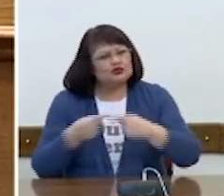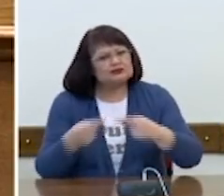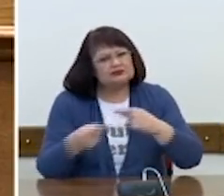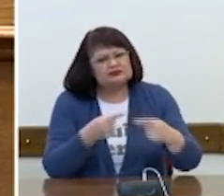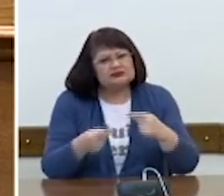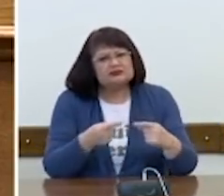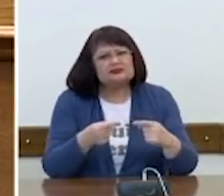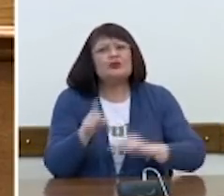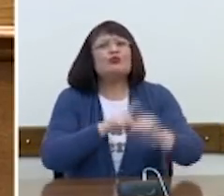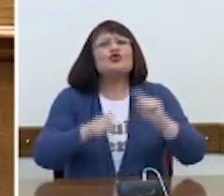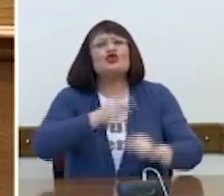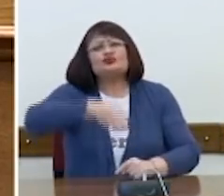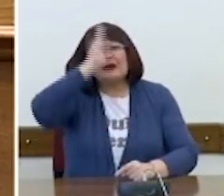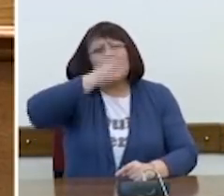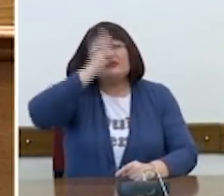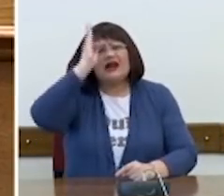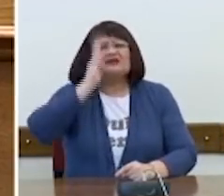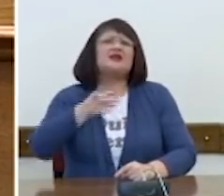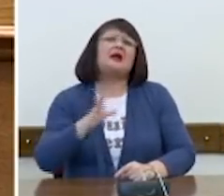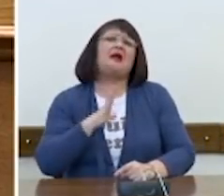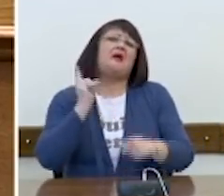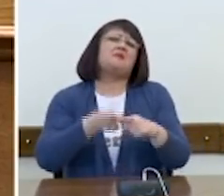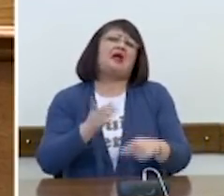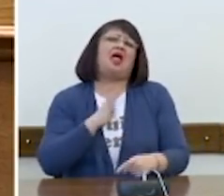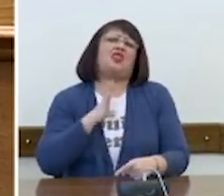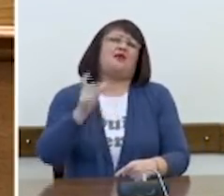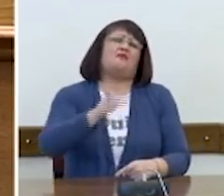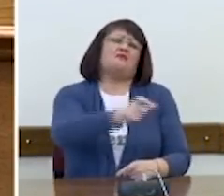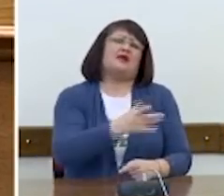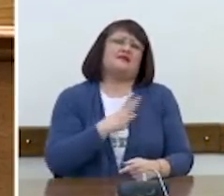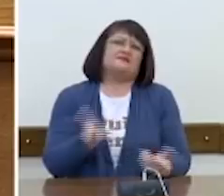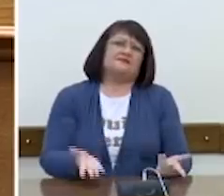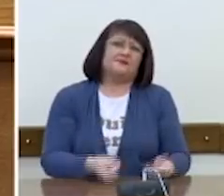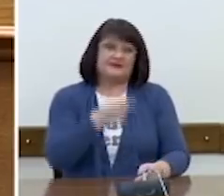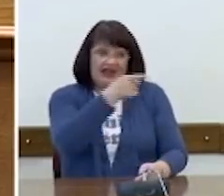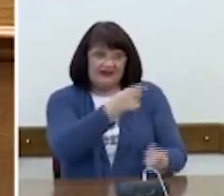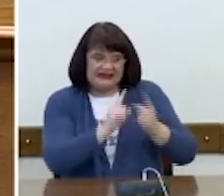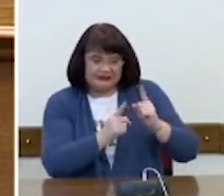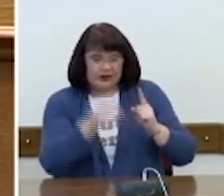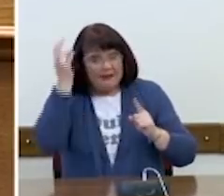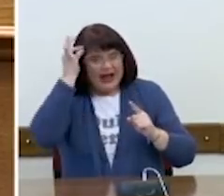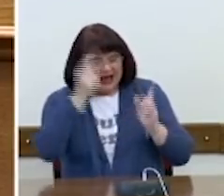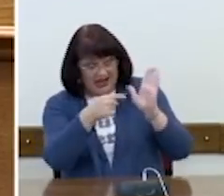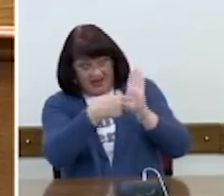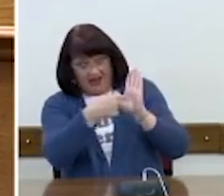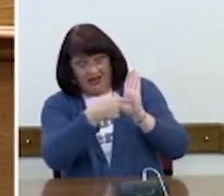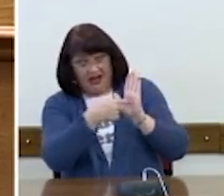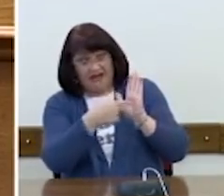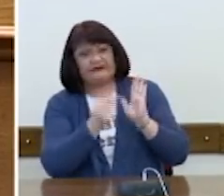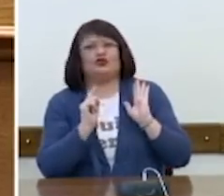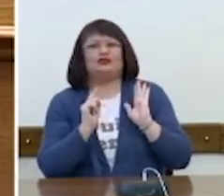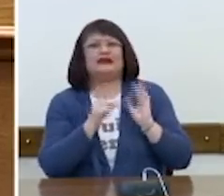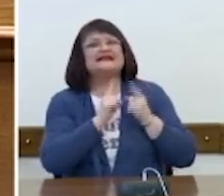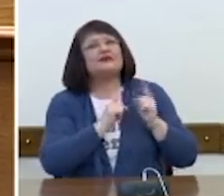βέβαια με το αίμα τους οι λαοί. Αυτό το ρόλο υπηρετεί και η συμφωνία με τη Γαλλία, αλλά και η συμφωνία με τις